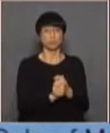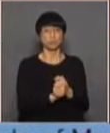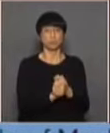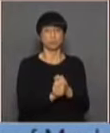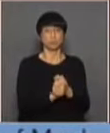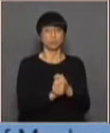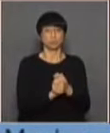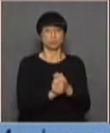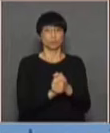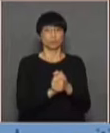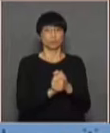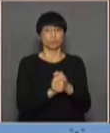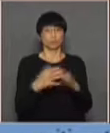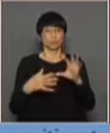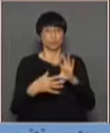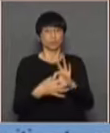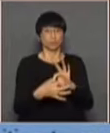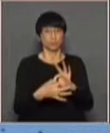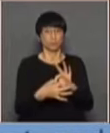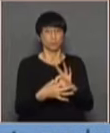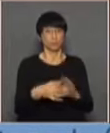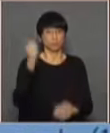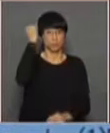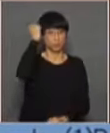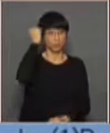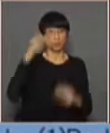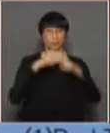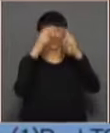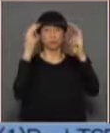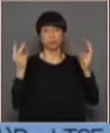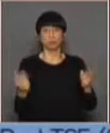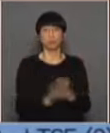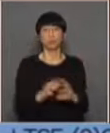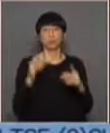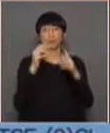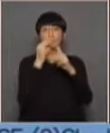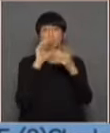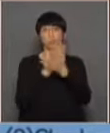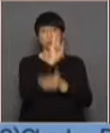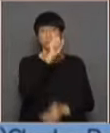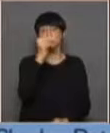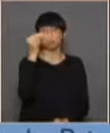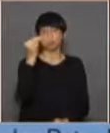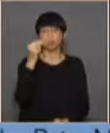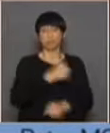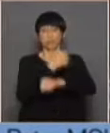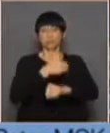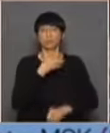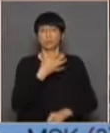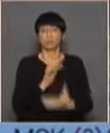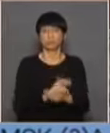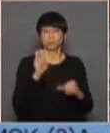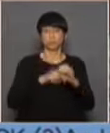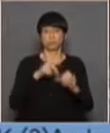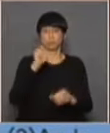站对接的困难，大桥未必可以在17年如期竣工。西九文化区去年发